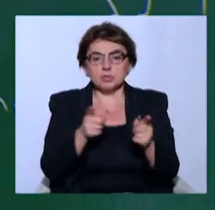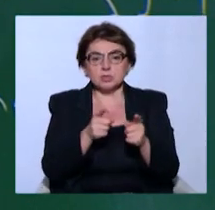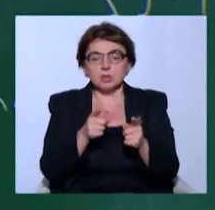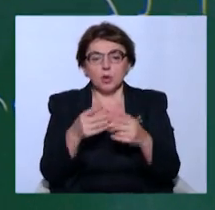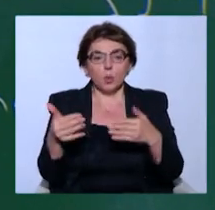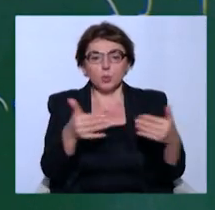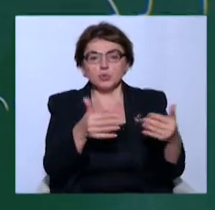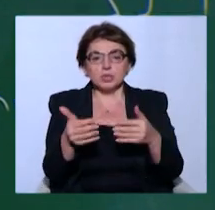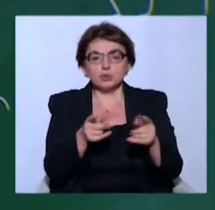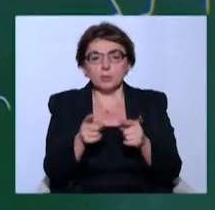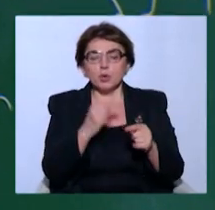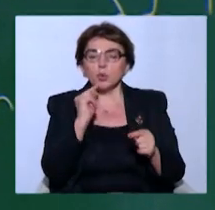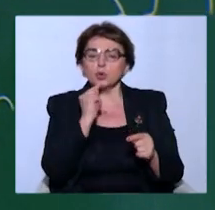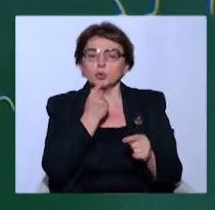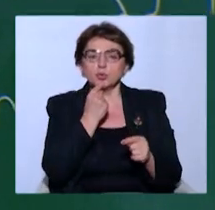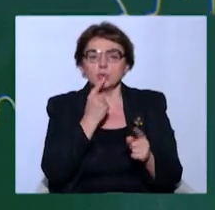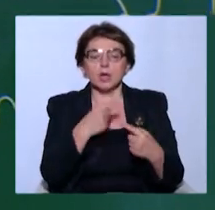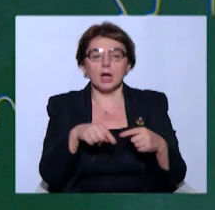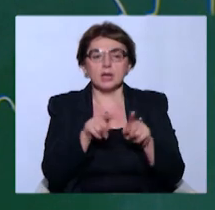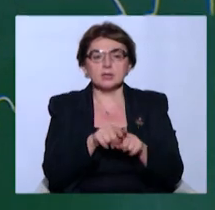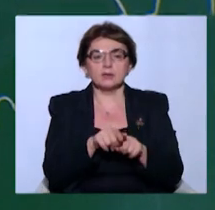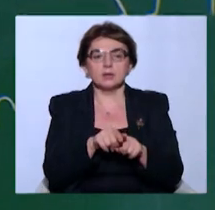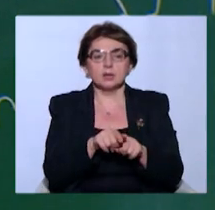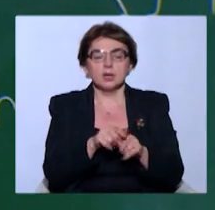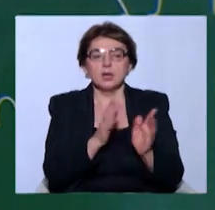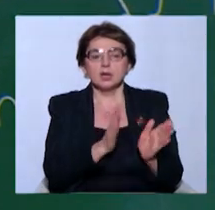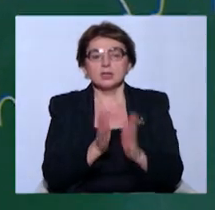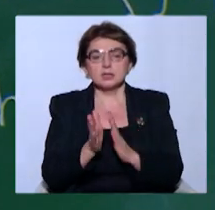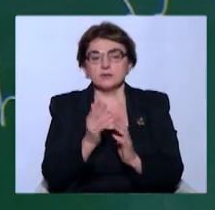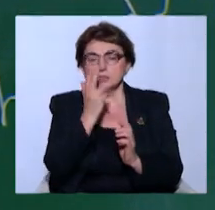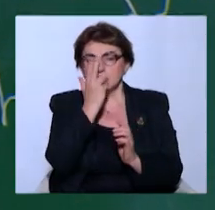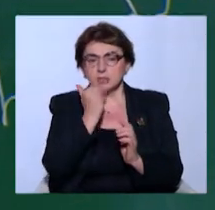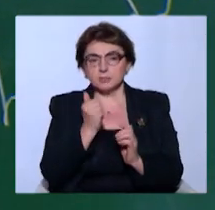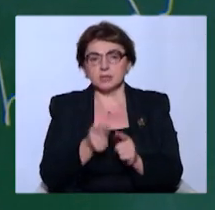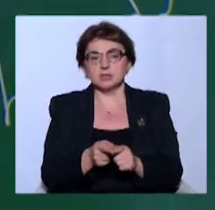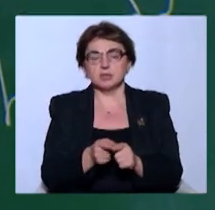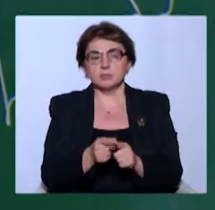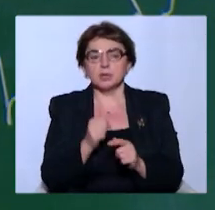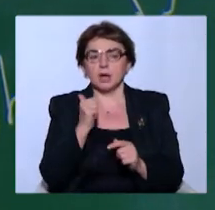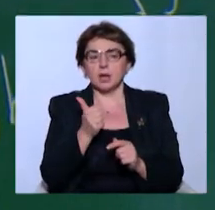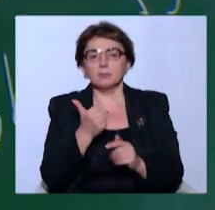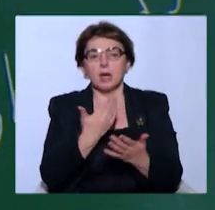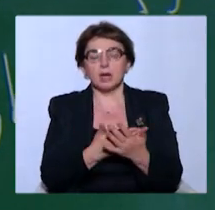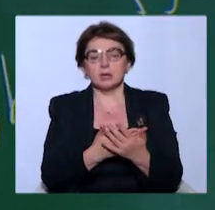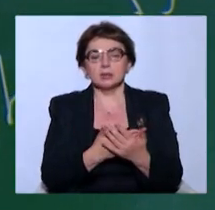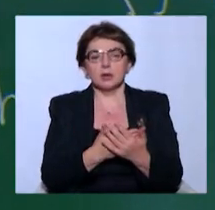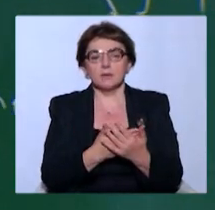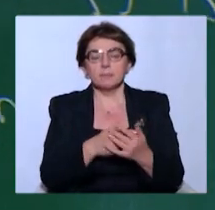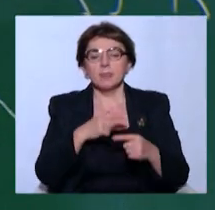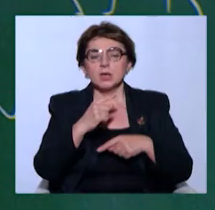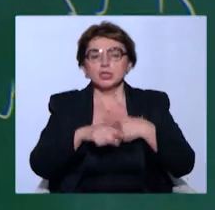ეს ძალიან მნიშვნელოვანი არის ორგანიზმებისთვის. მიუხედავად იმისა, რომ ადაპტაციები